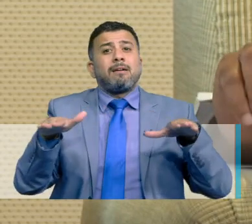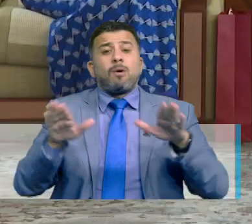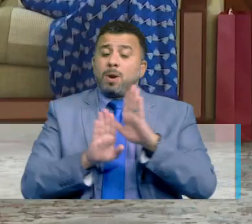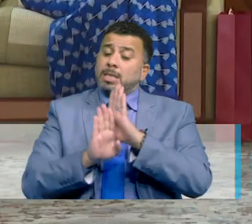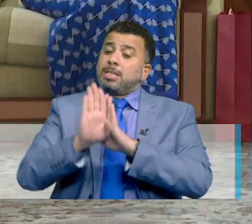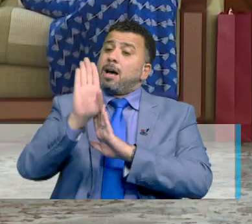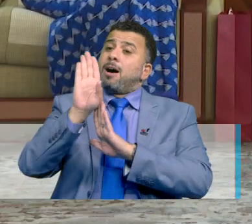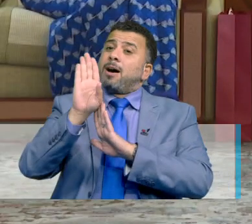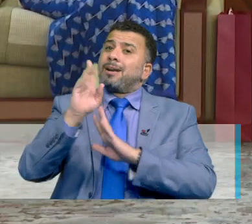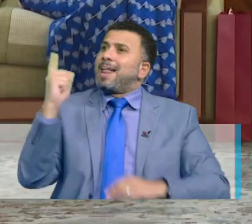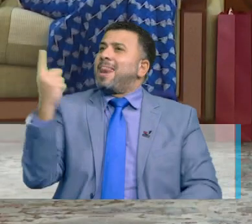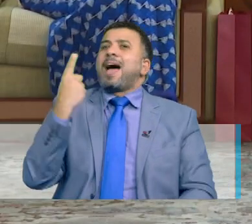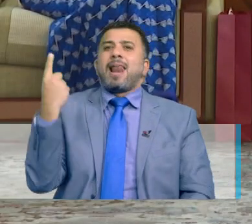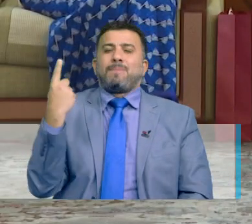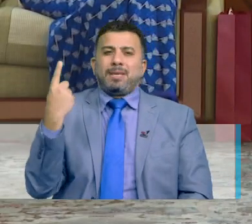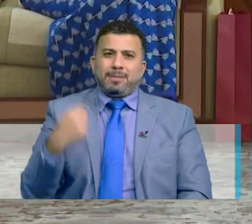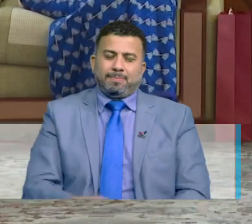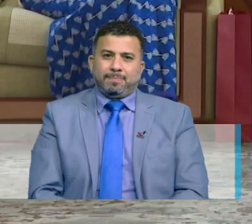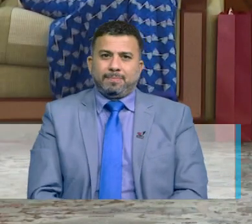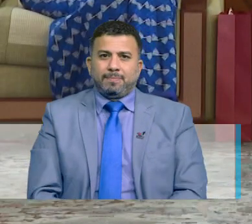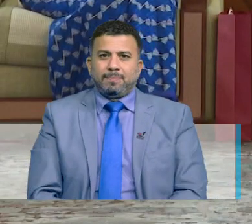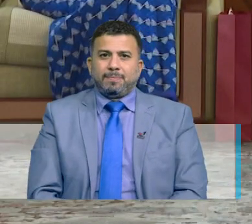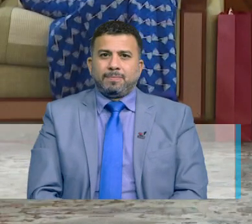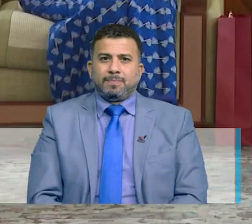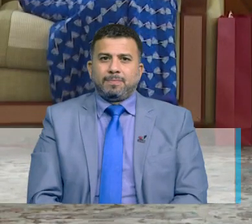يعزز الاستقرار والازدهار العالمي